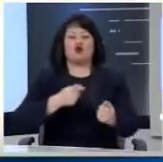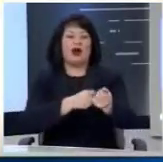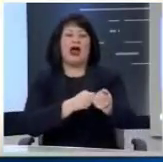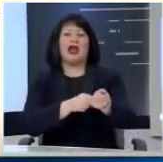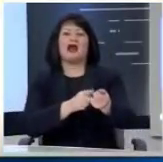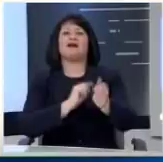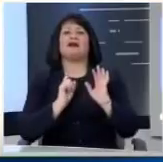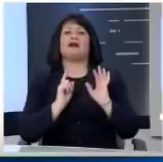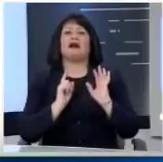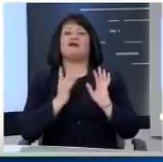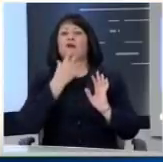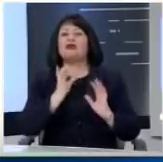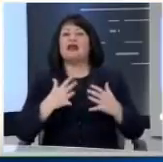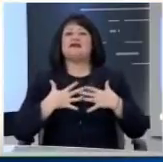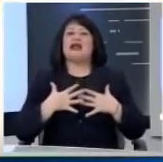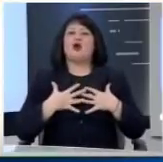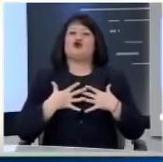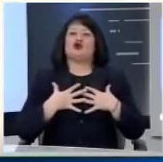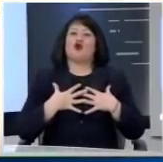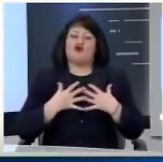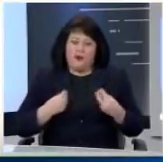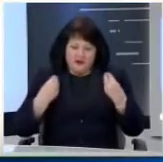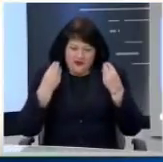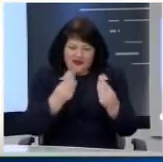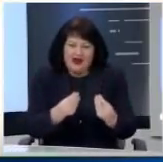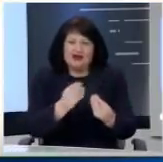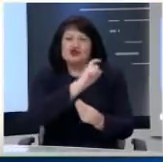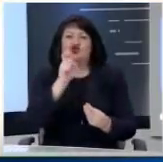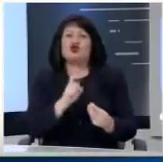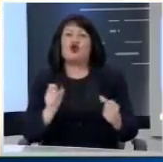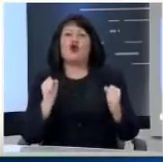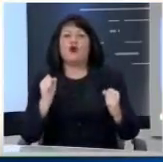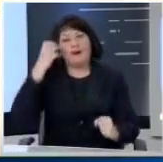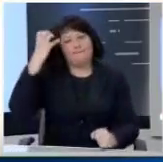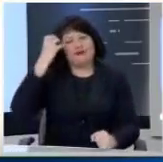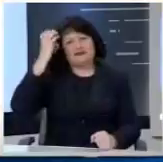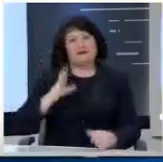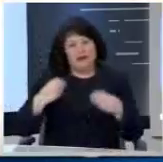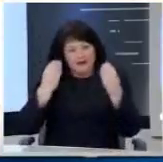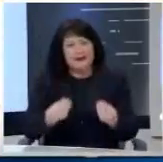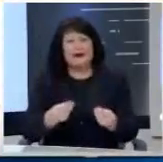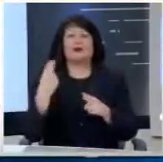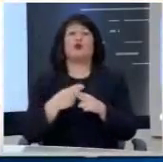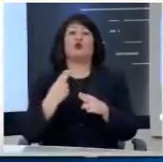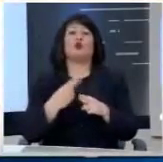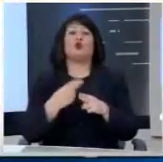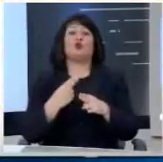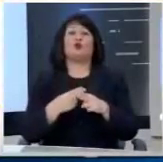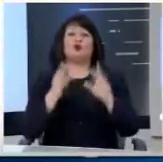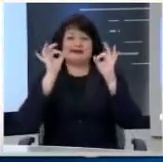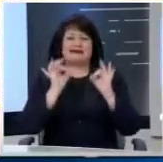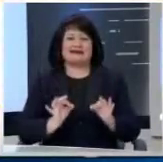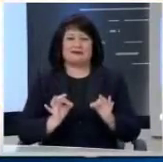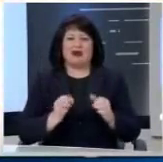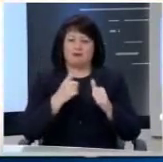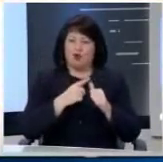το απαραίτητο οξυγόνο για κάθε επιστήμη την οποία θεραπεύει. Είναι αυτό που της εξασφαλίζει δύο πολύ κομβικά συστατικά για την ανάπτυξή